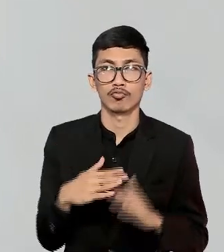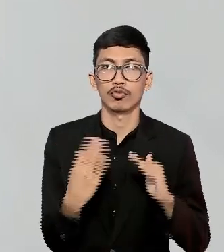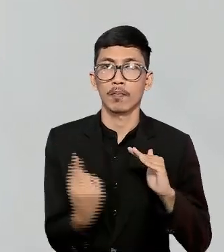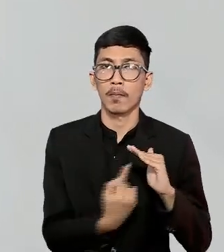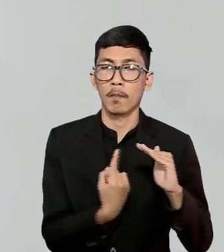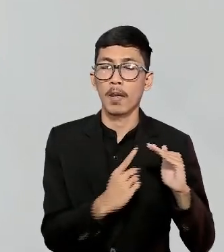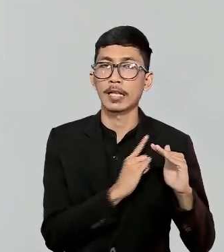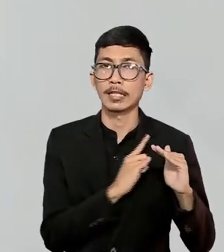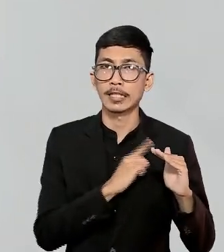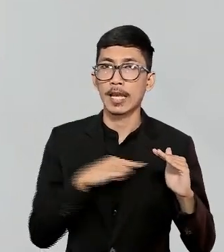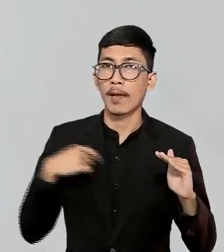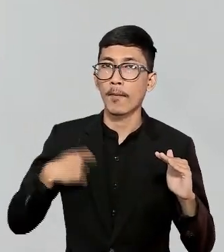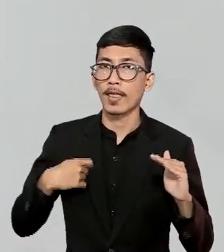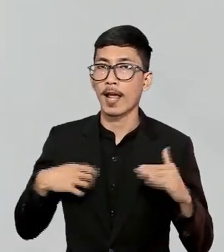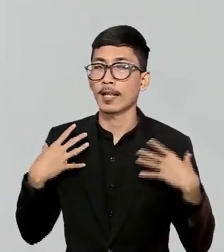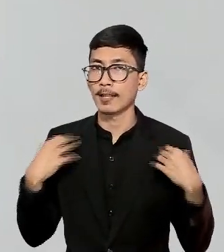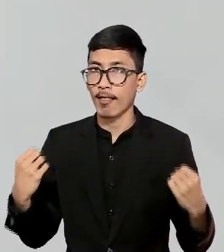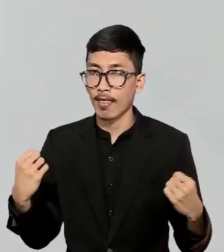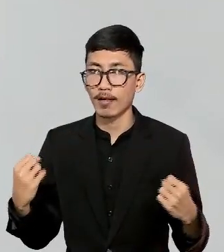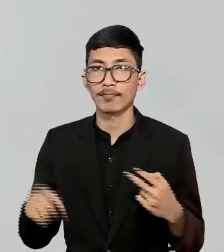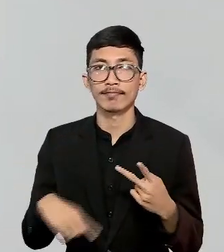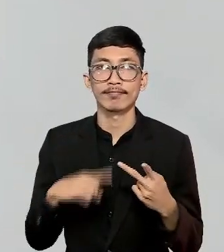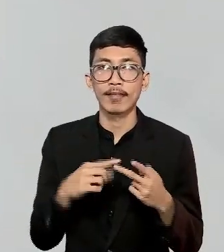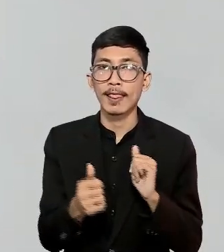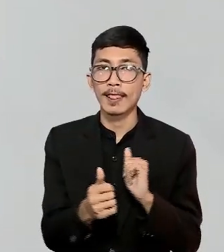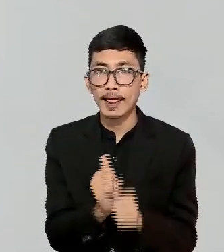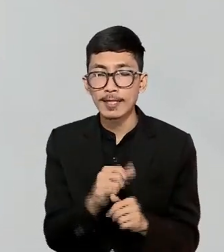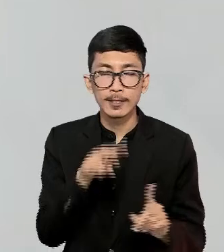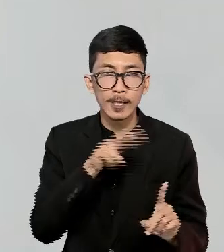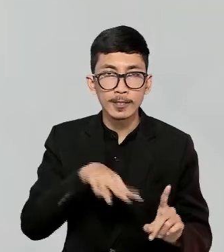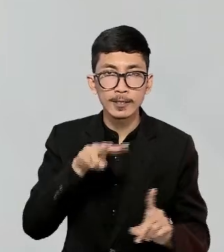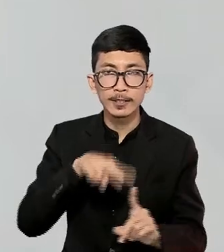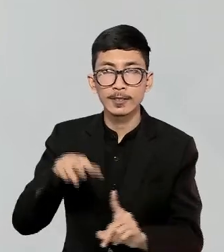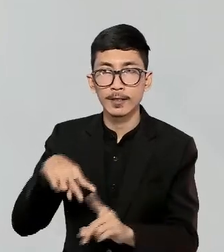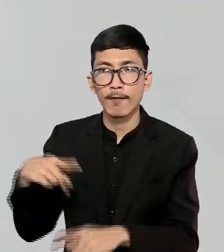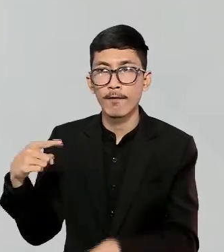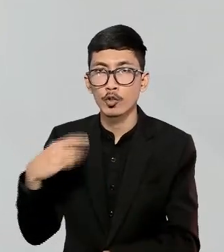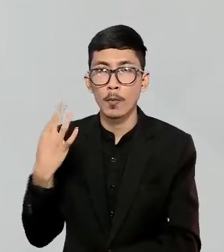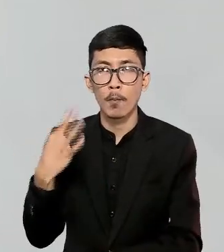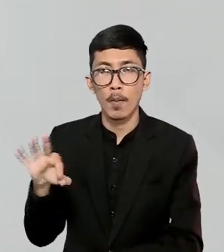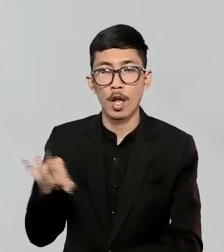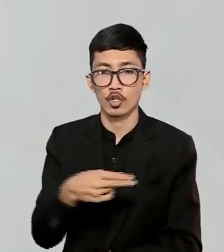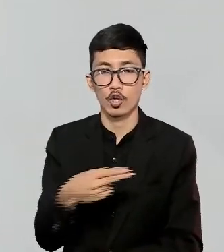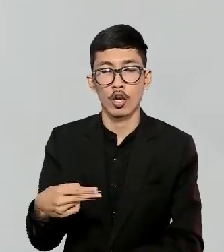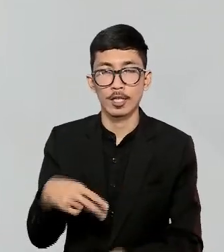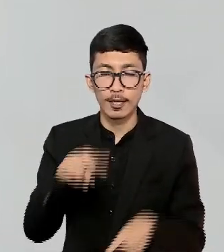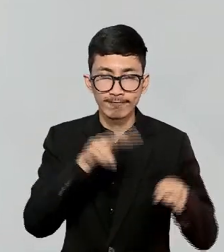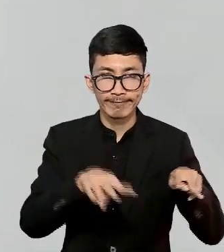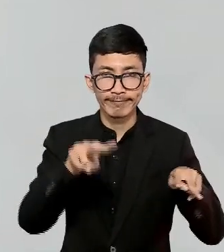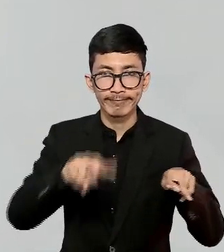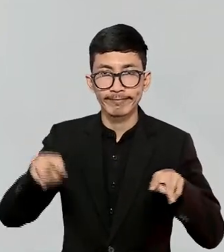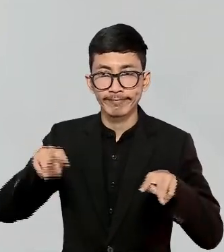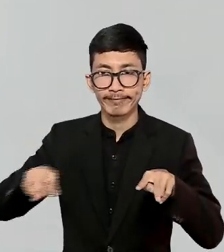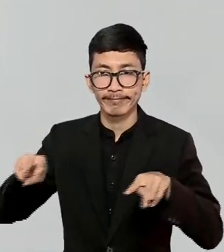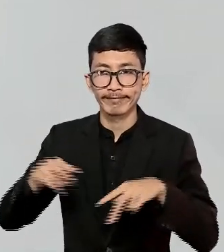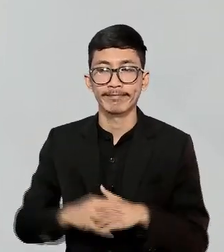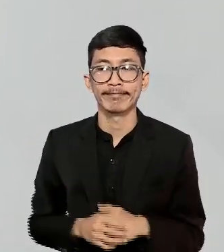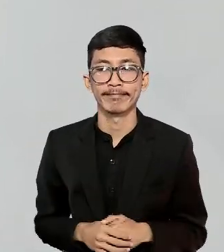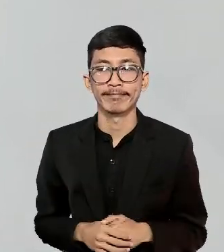Kementerian Kesehatan yaitu melakukan Jin opsi konseling untuk mendeteksi berbagai varian yang beredar di Indonesia Hai ada baiknya juga